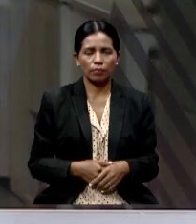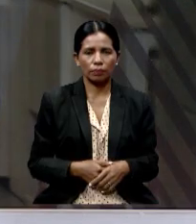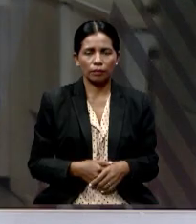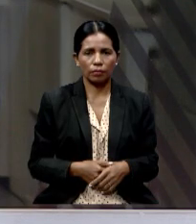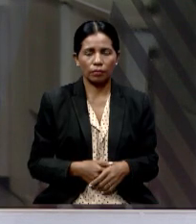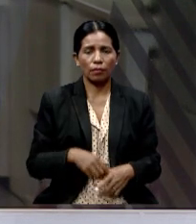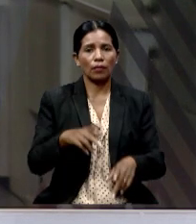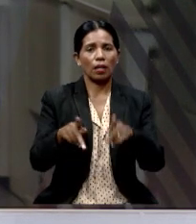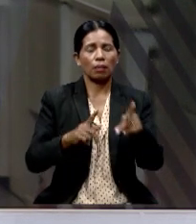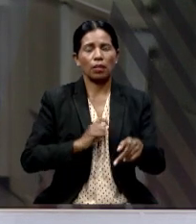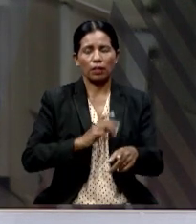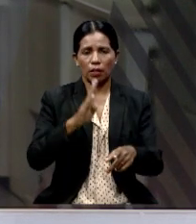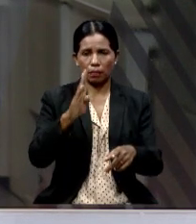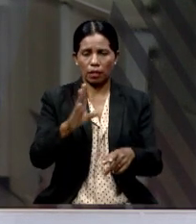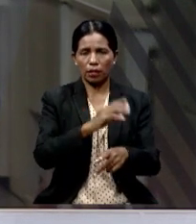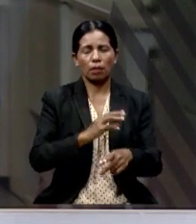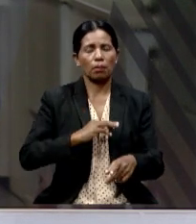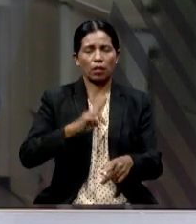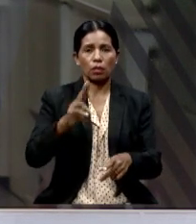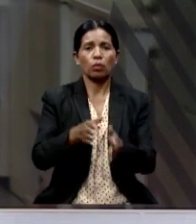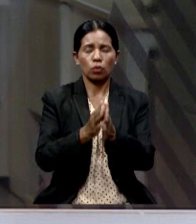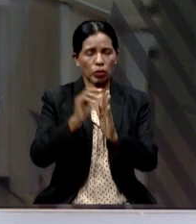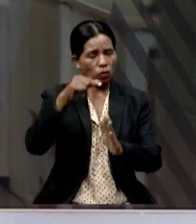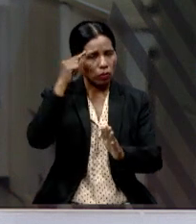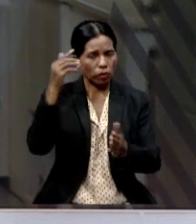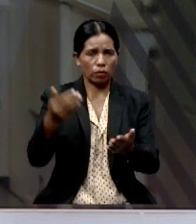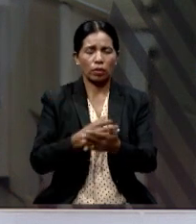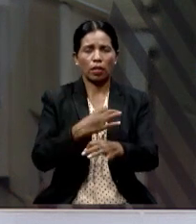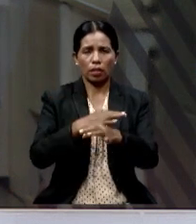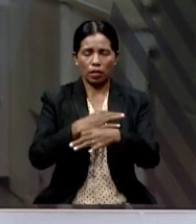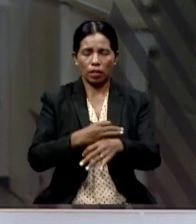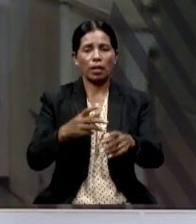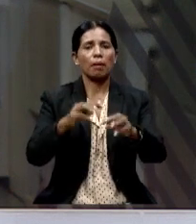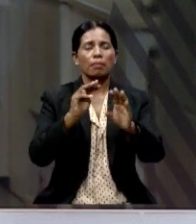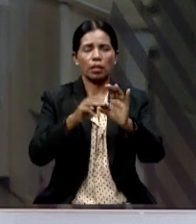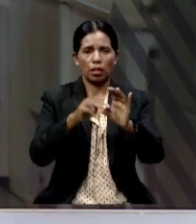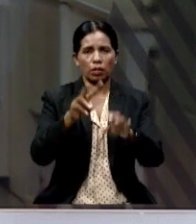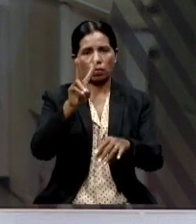Negosiante tai besi no manglewana husu governo fon hadia kondisa mercado ruane.